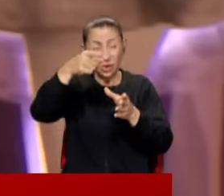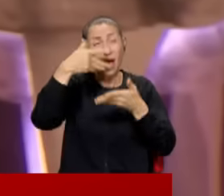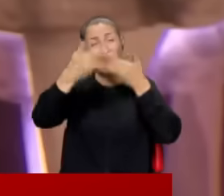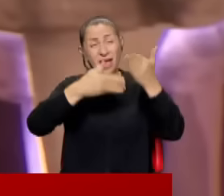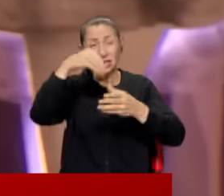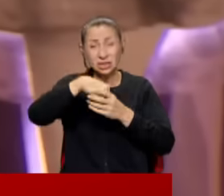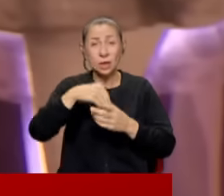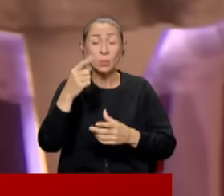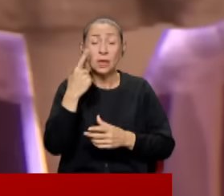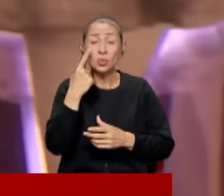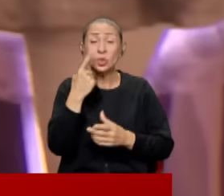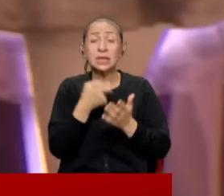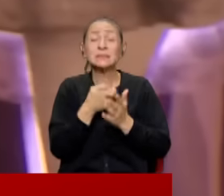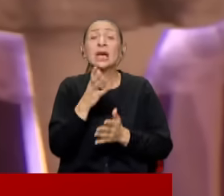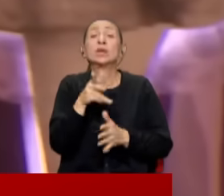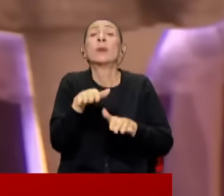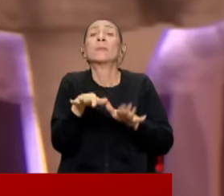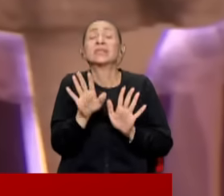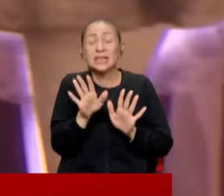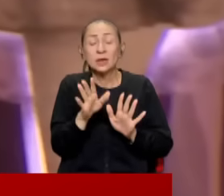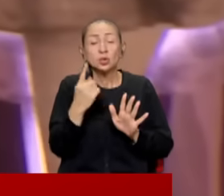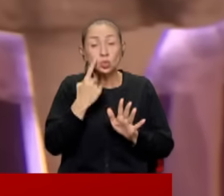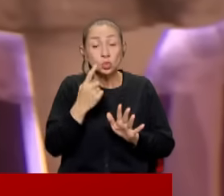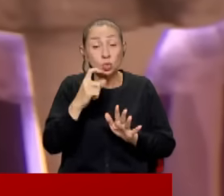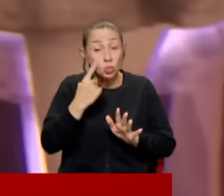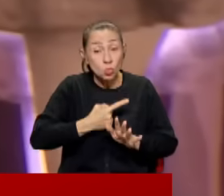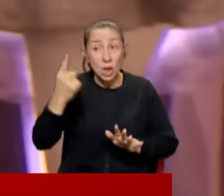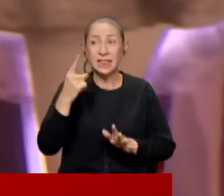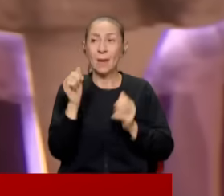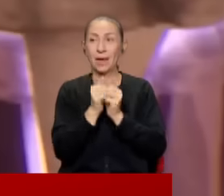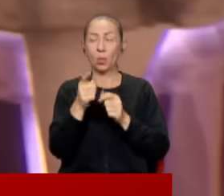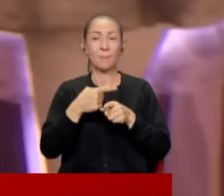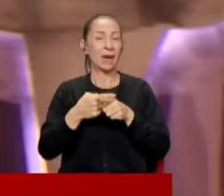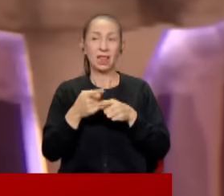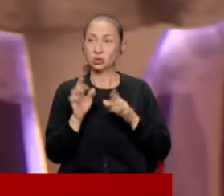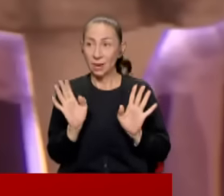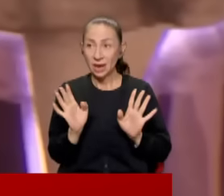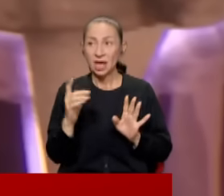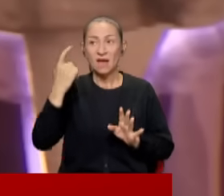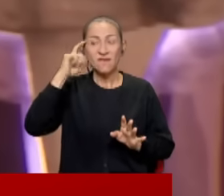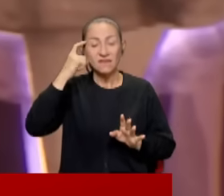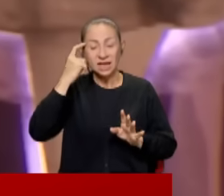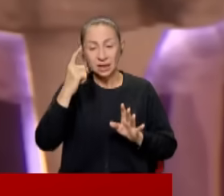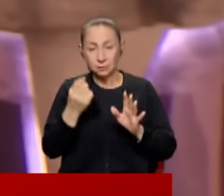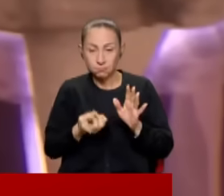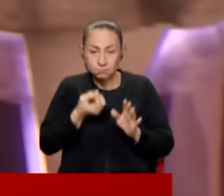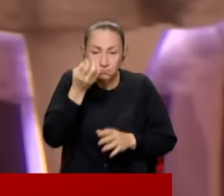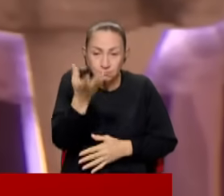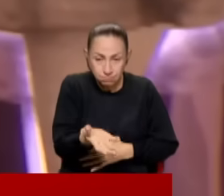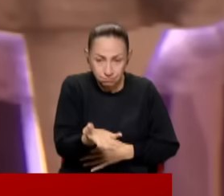Atatürk'ü anmamak ve cumhuriyetle beraber onu paylaşmamak fikrini ortaya